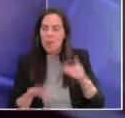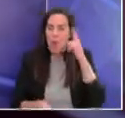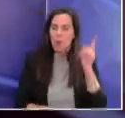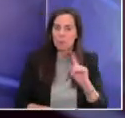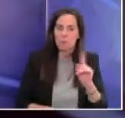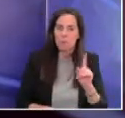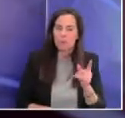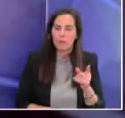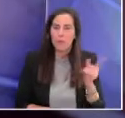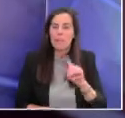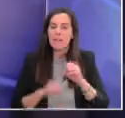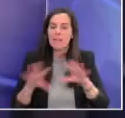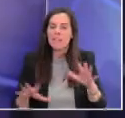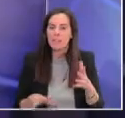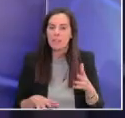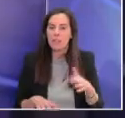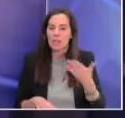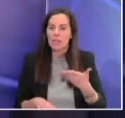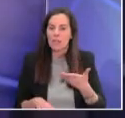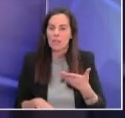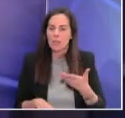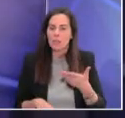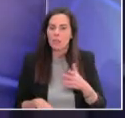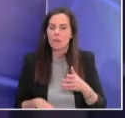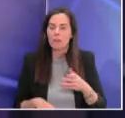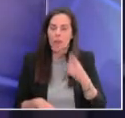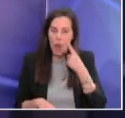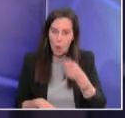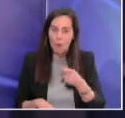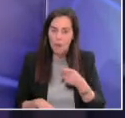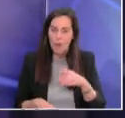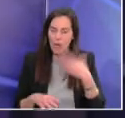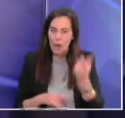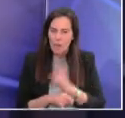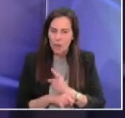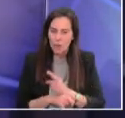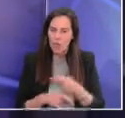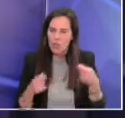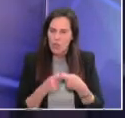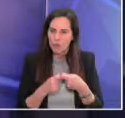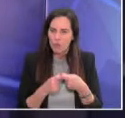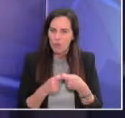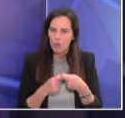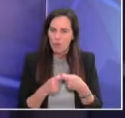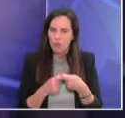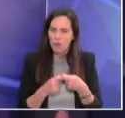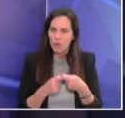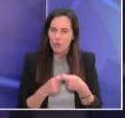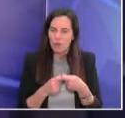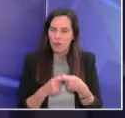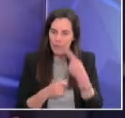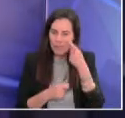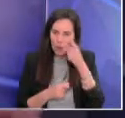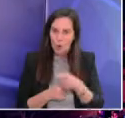מישהו פתח יוזר. לא, מי הפיץ את זה עוד? כמובן אחרי שקיבל את הפייק ניוז. גלי ישראל ראו את זה, אחרי כמה דקות שיתפו את הדבר הזה. אייס עשו צילום